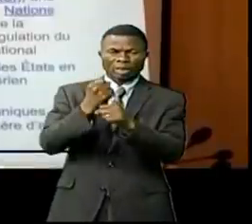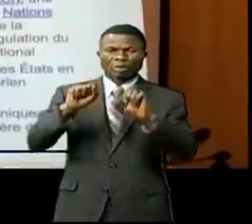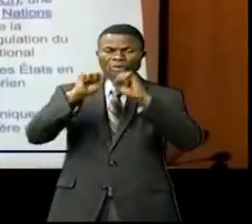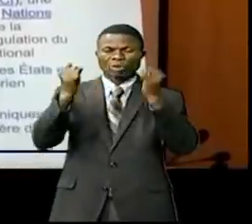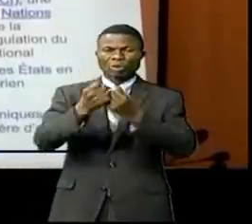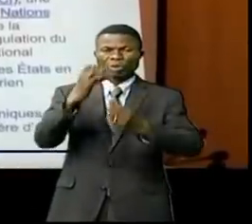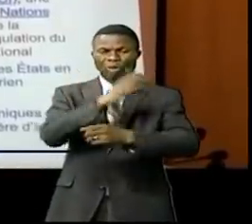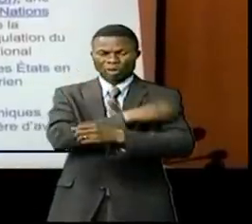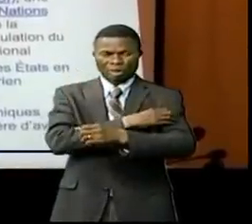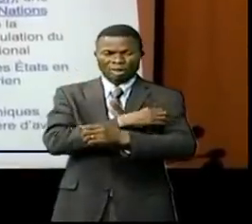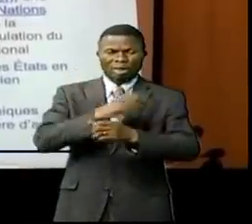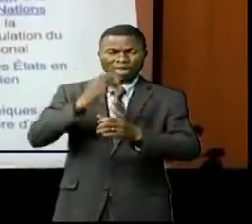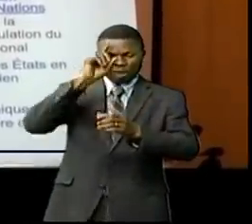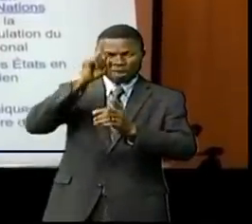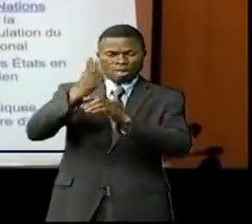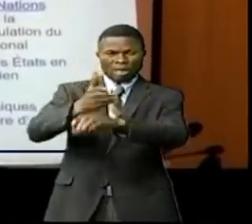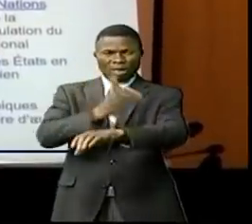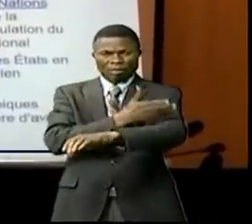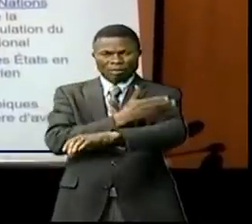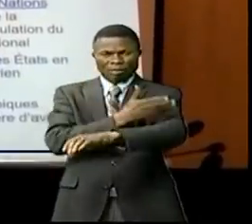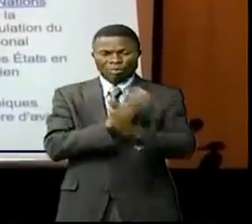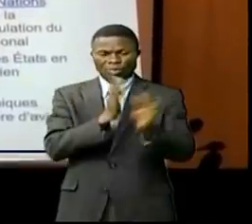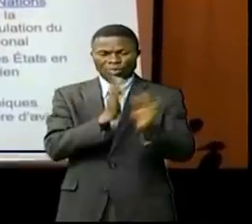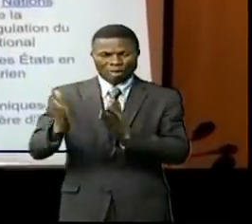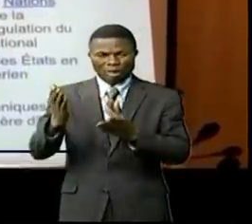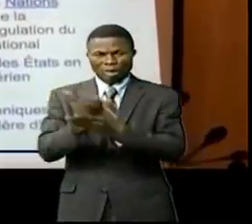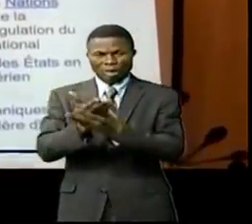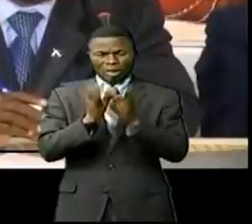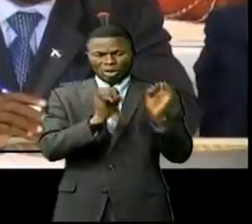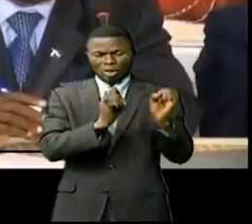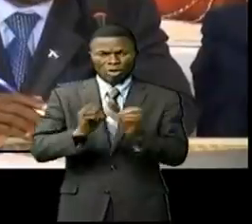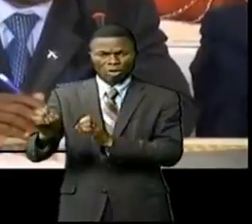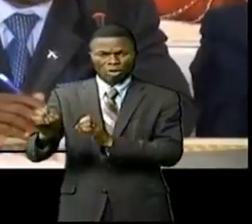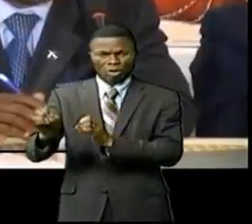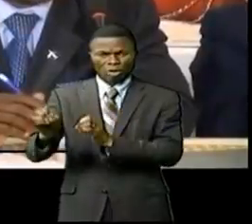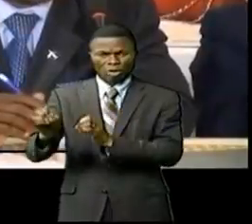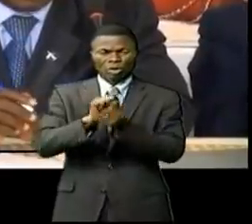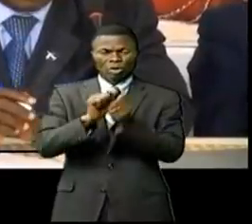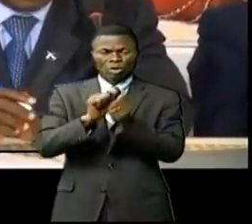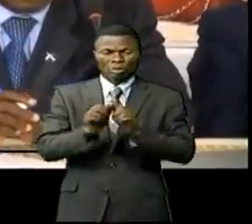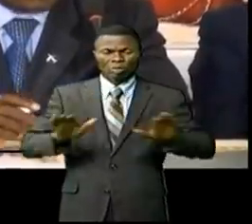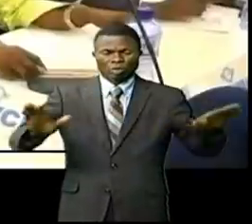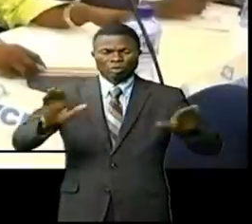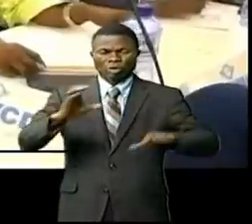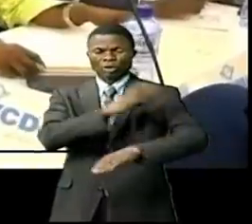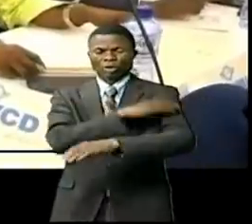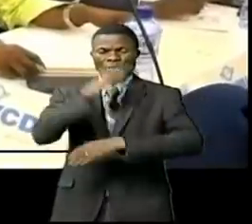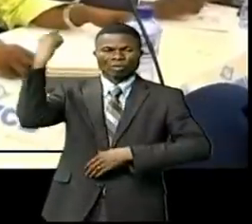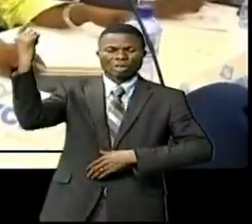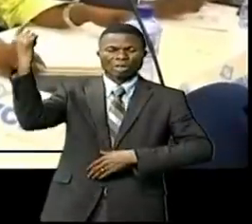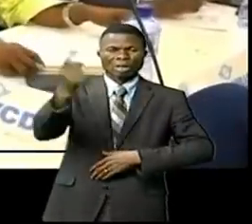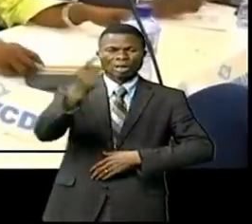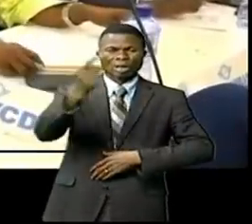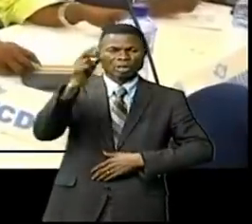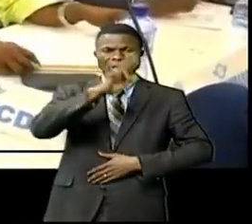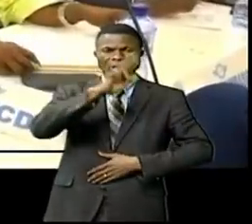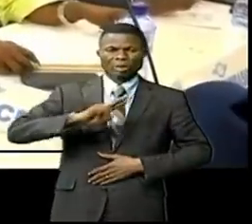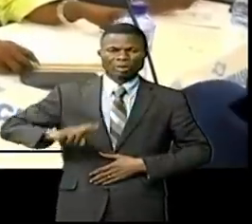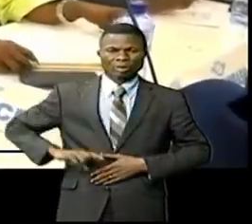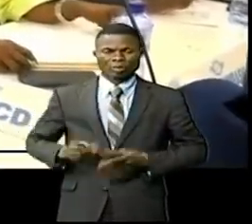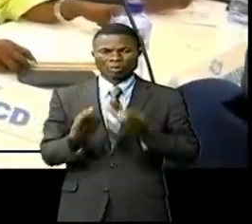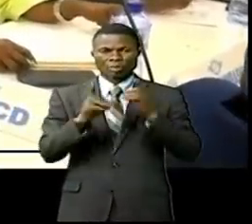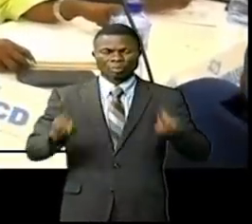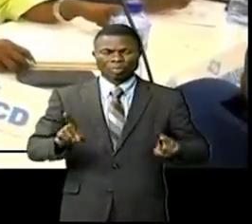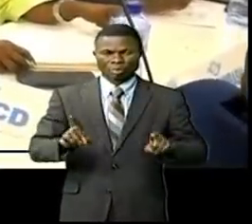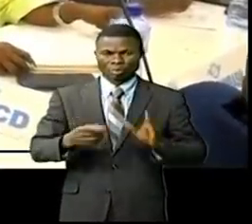à niveau et de préparer l'audit de l'Organisation de l'aviation civile internationale. La RDC, qui